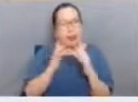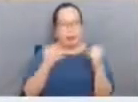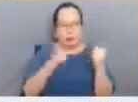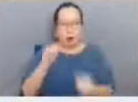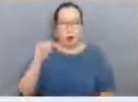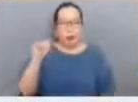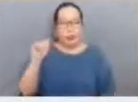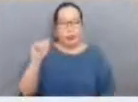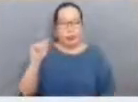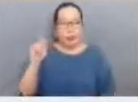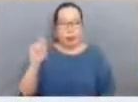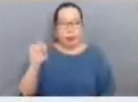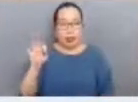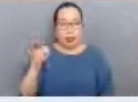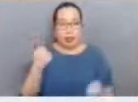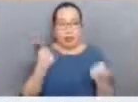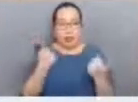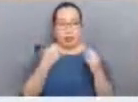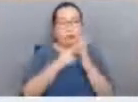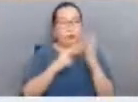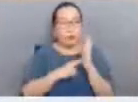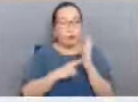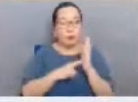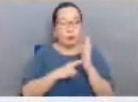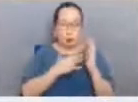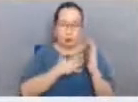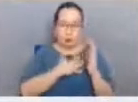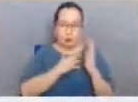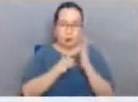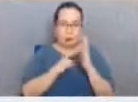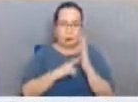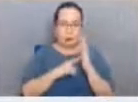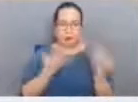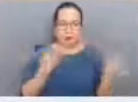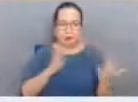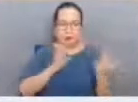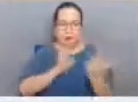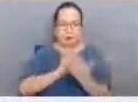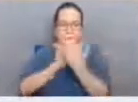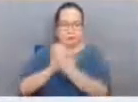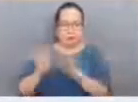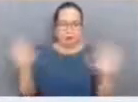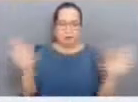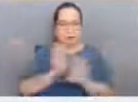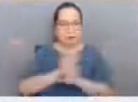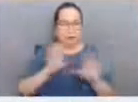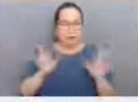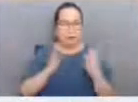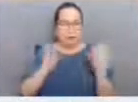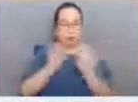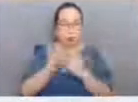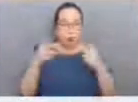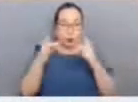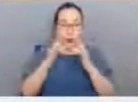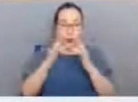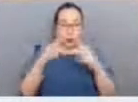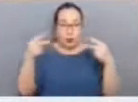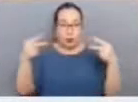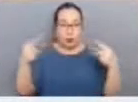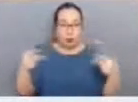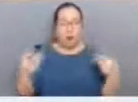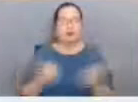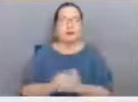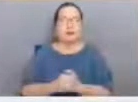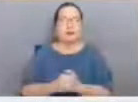sa, po, sir. Yeah, ikaw rin, Yusek Rocky. Maraming salamat for the opportunity. Alam mo, gustong-gusto